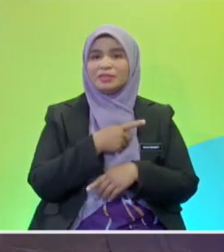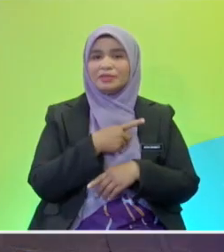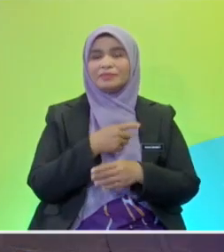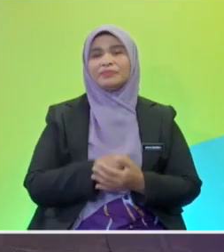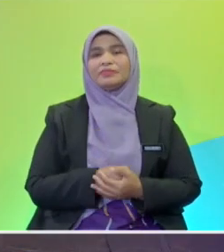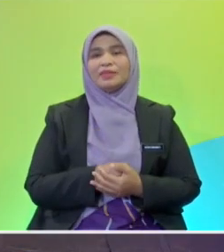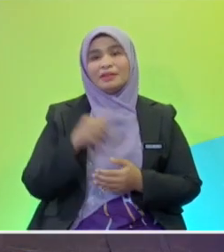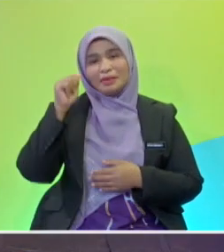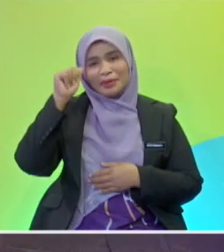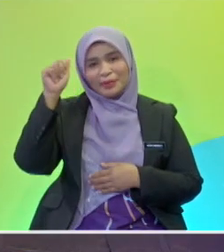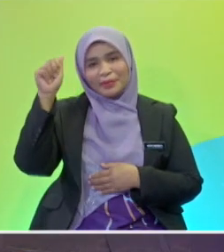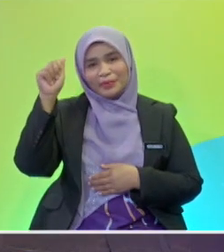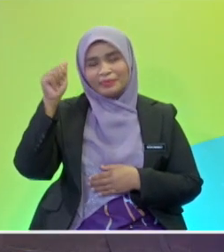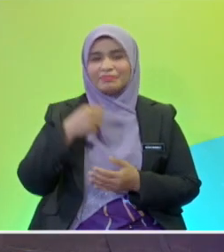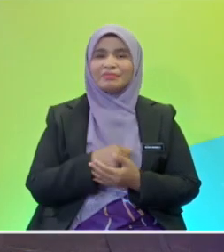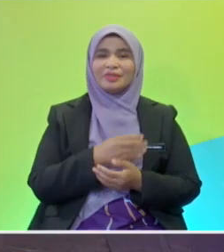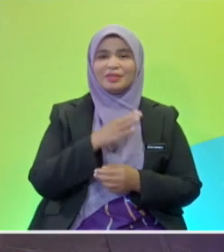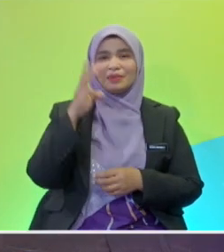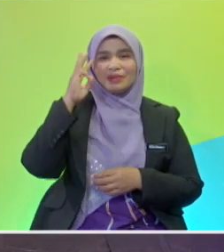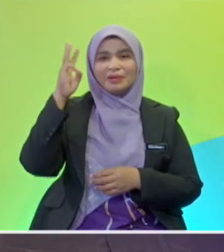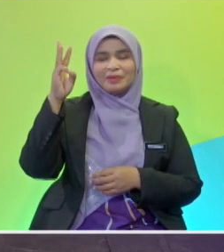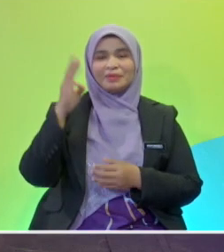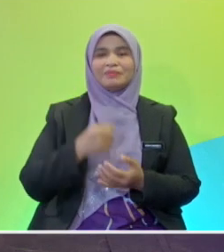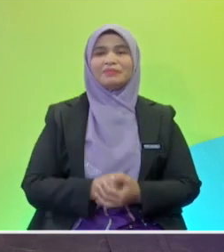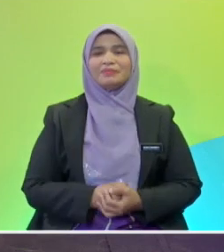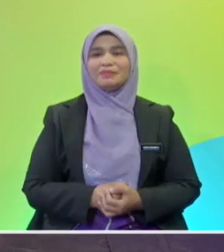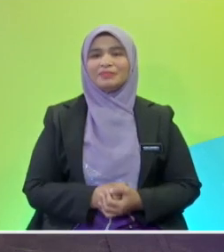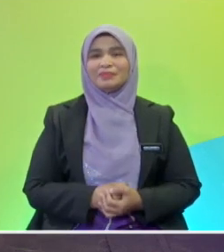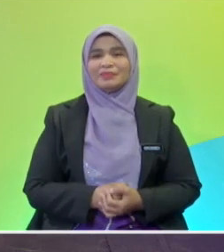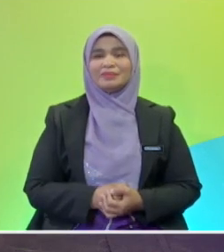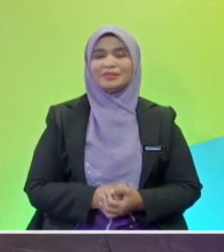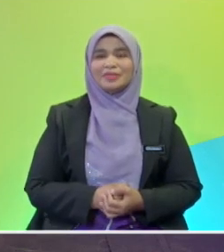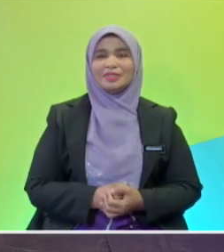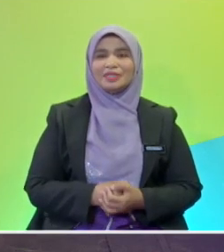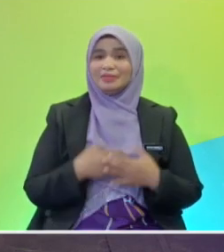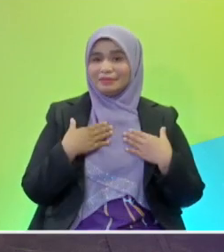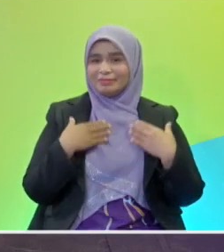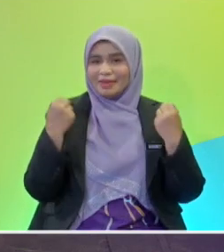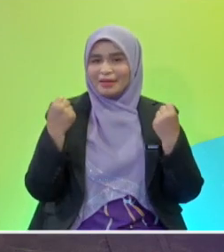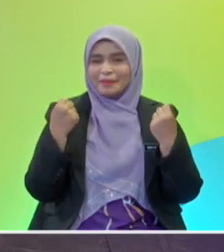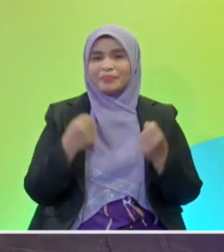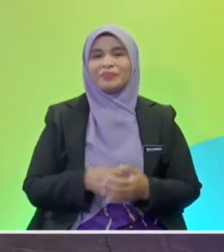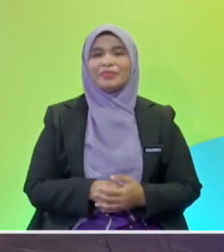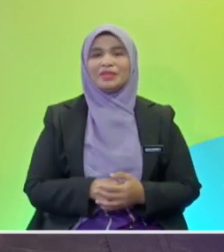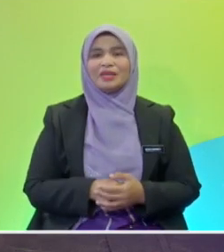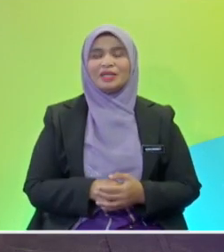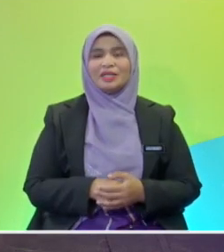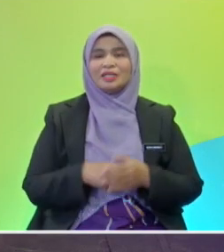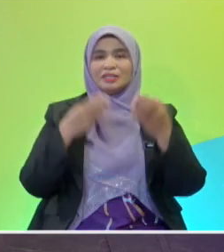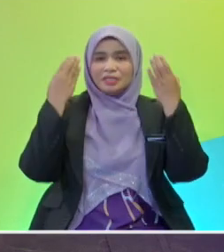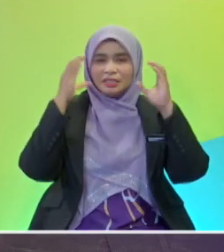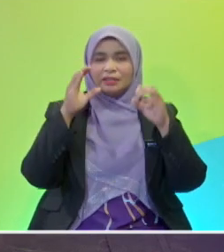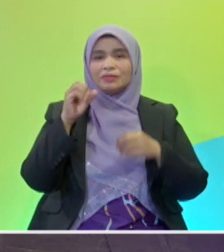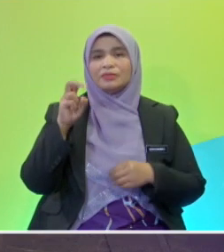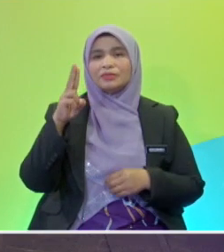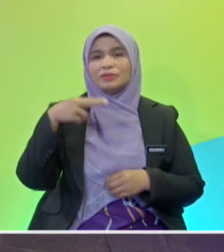Waalaikumsalam Mira sihat Cikgu alhamdulillah baru nak tanya Mira sihat ke tak saya sihat Cikgu Baiklah Cikgu suhaila jumaat dari sk Taman